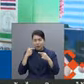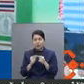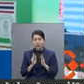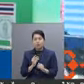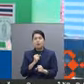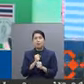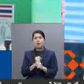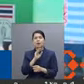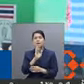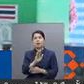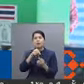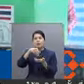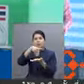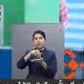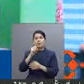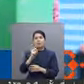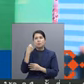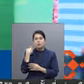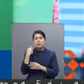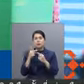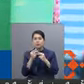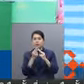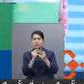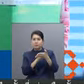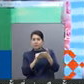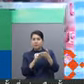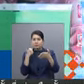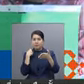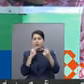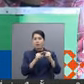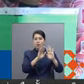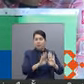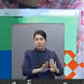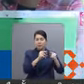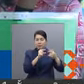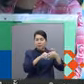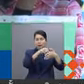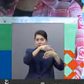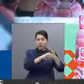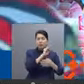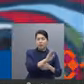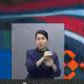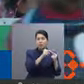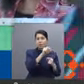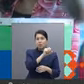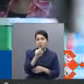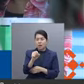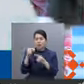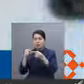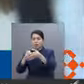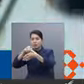ก็ได้ตรวจสอบและเขียนลำดับที่ในขั้วบัตรทั้งบัตรเลือกตั้งแบบบัญชีรายชื่อและบัตรเลือกตั้งแบบแบ่งเขตเพื่อฉีกบัตร